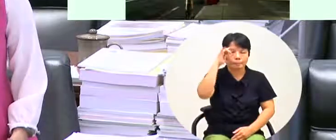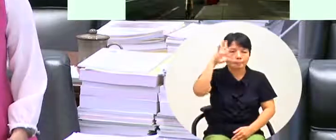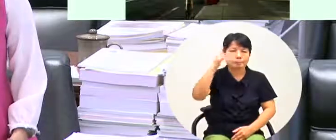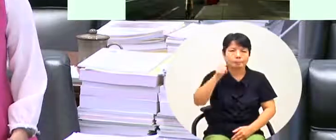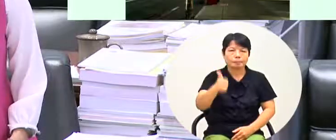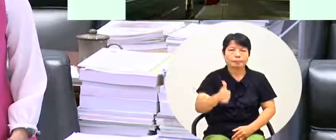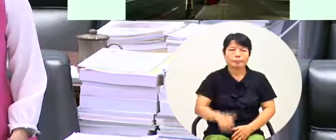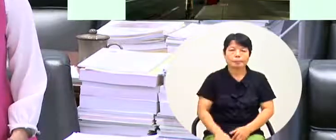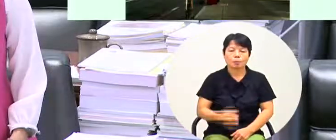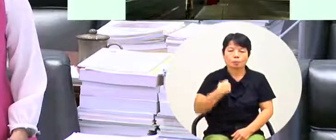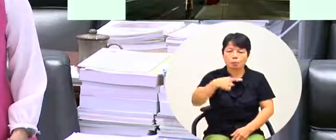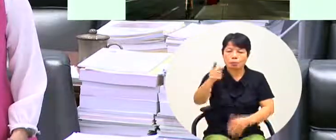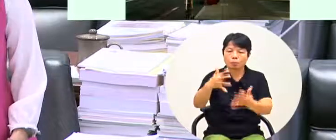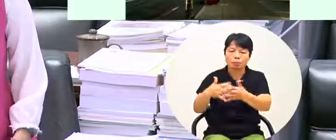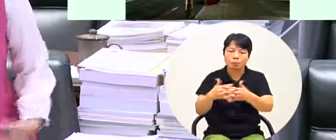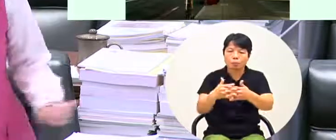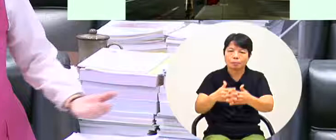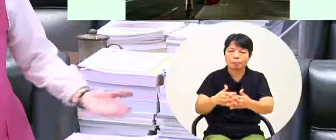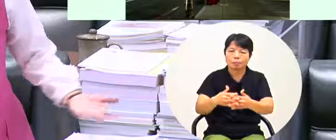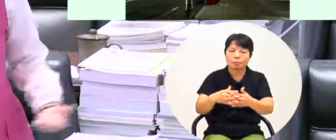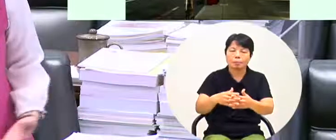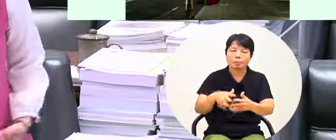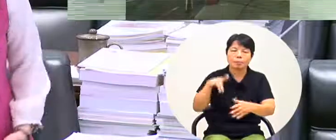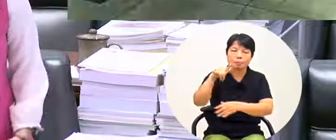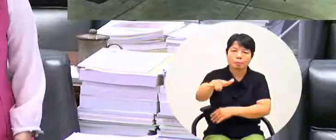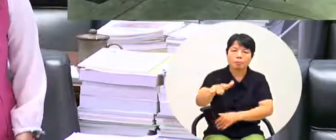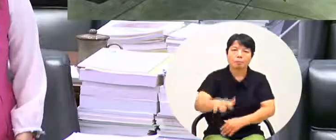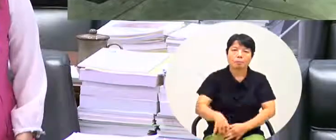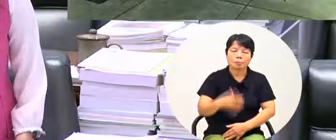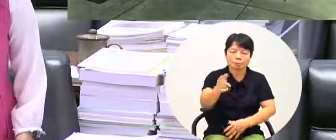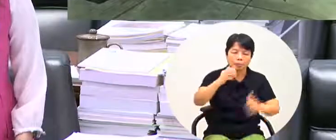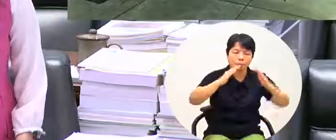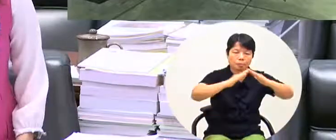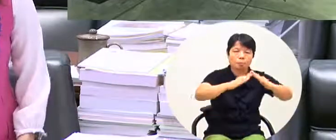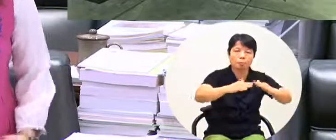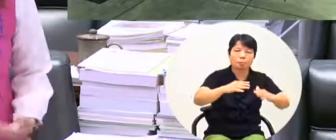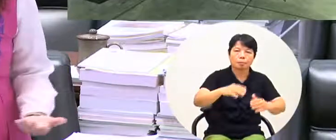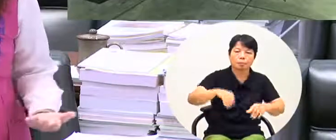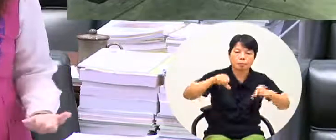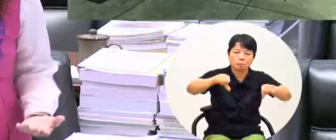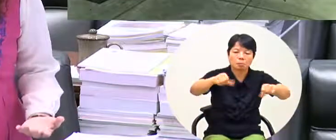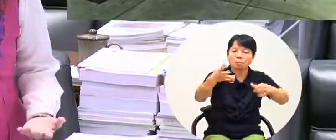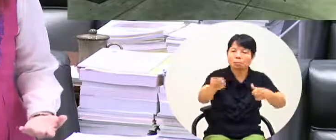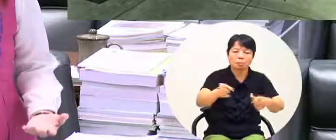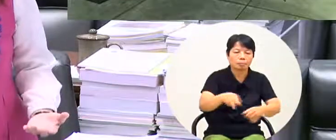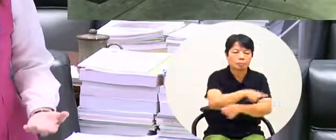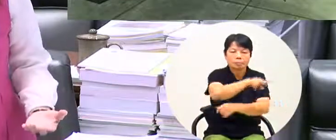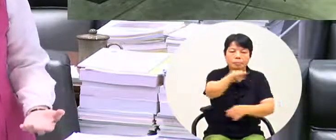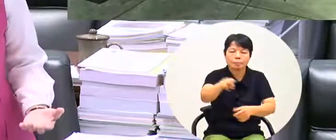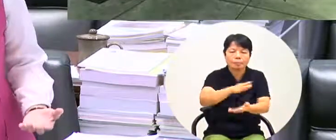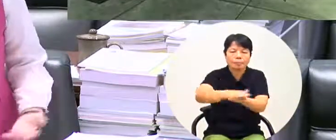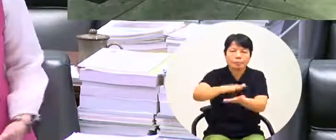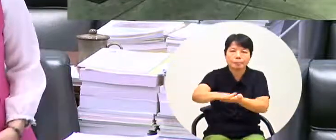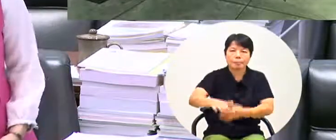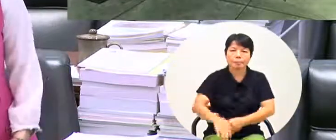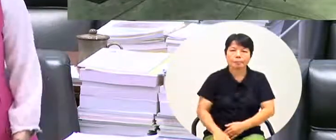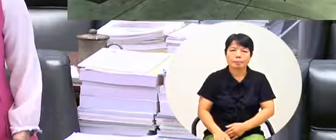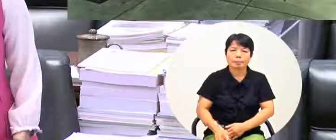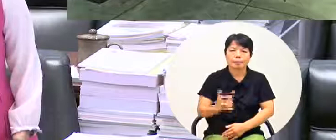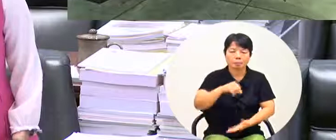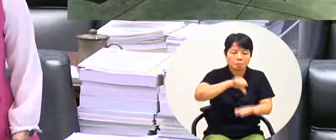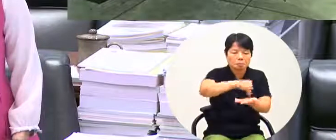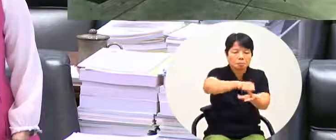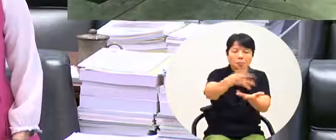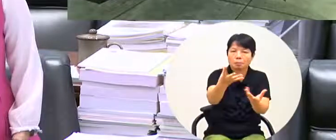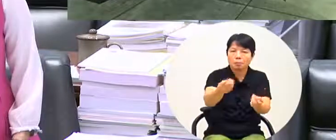候，你看他们的城市街道没有绿篱，一样看起来干干净净，哦，他们也没有什么绿篱啊，可是他们看成他们的树